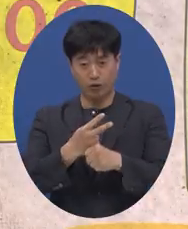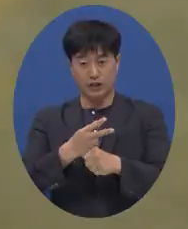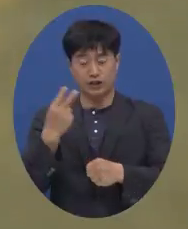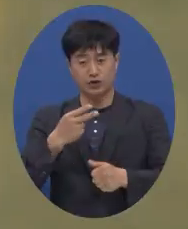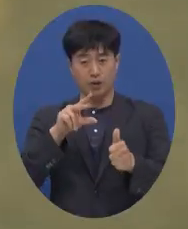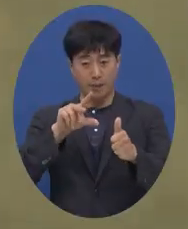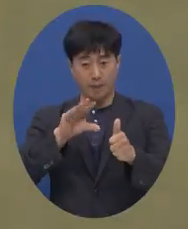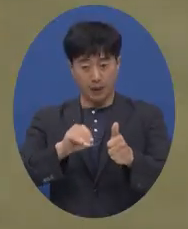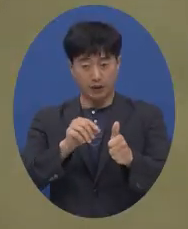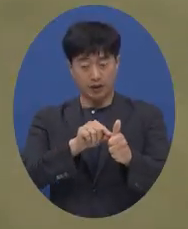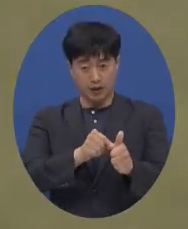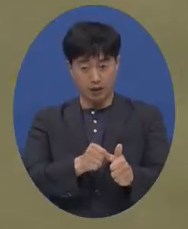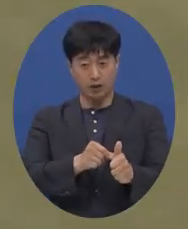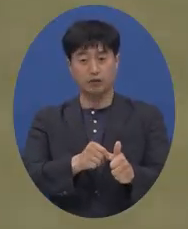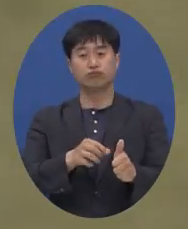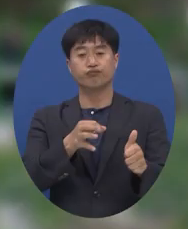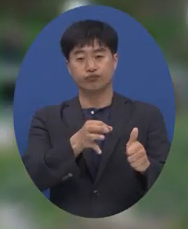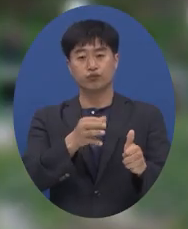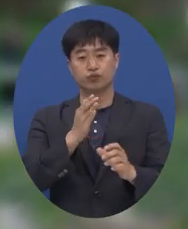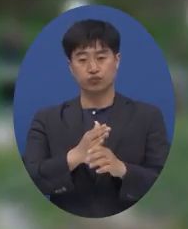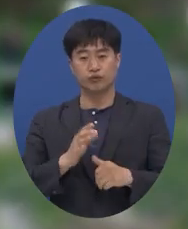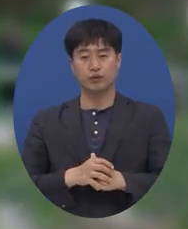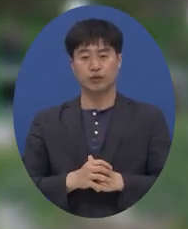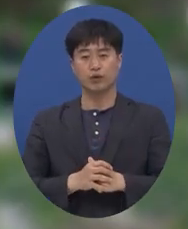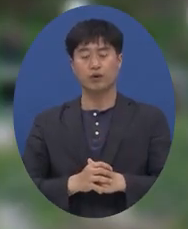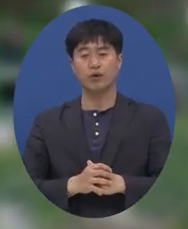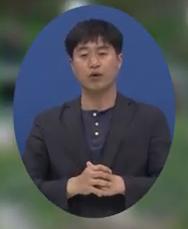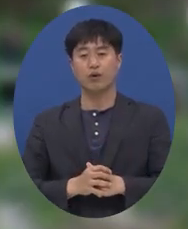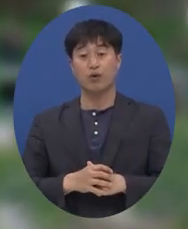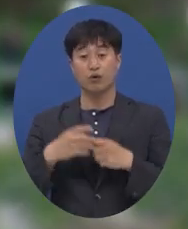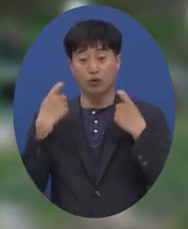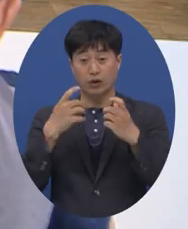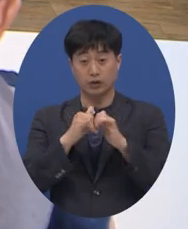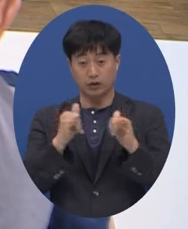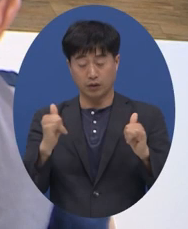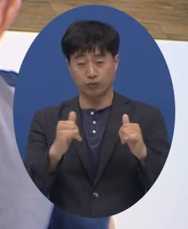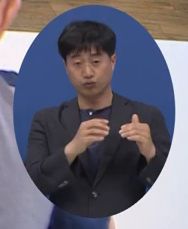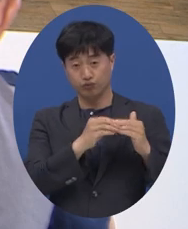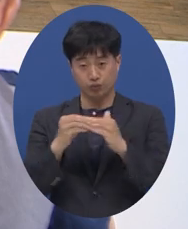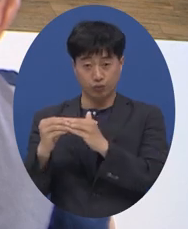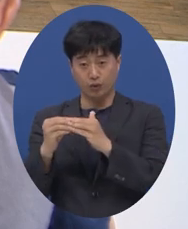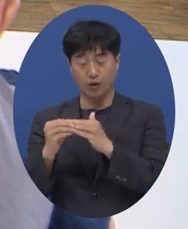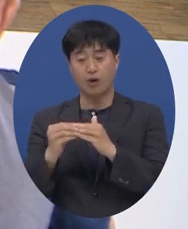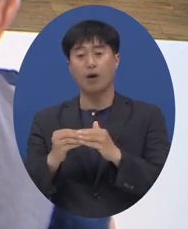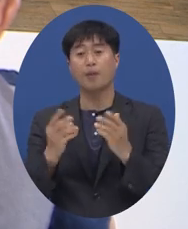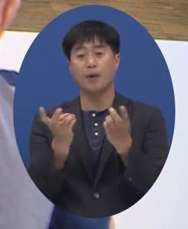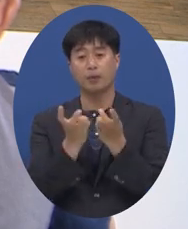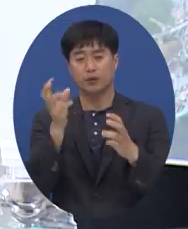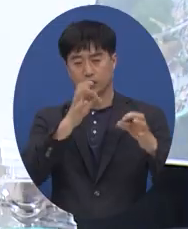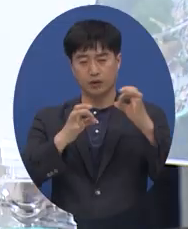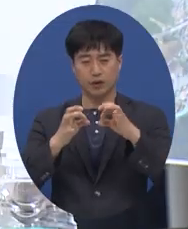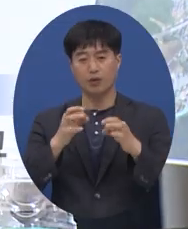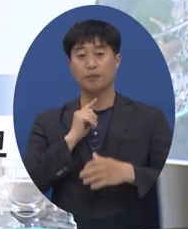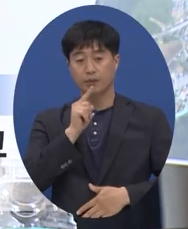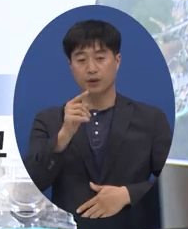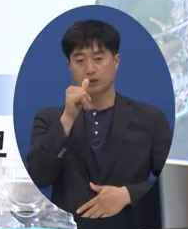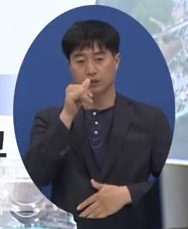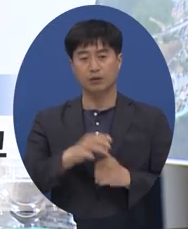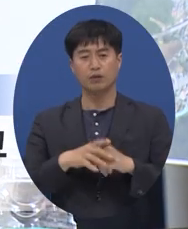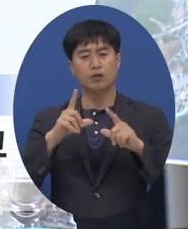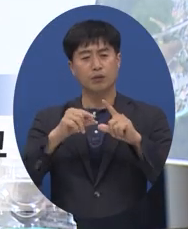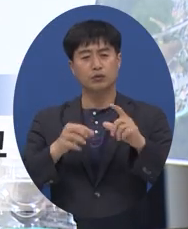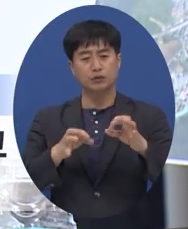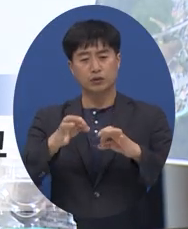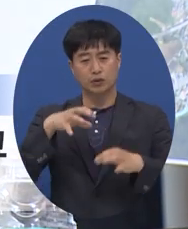있습니다. 계곡 영업을 중단하더라도 관광객들을 유인할 대안을 찾아보자는 목소리도 있었습니다. 대부분의